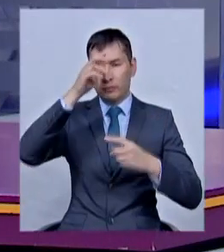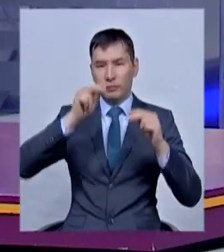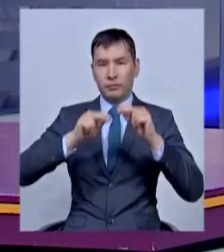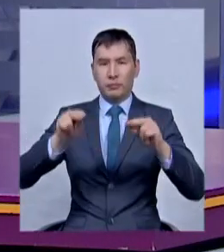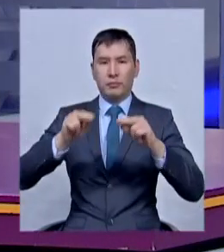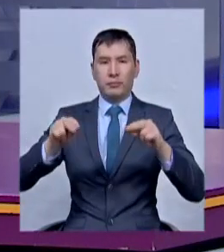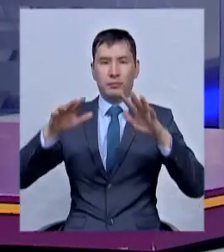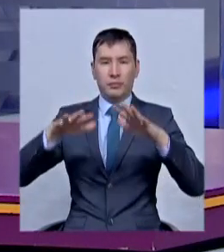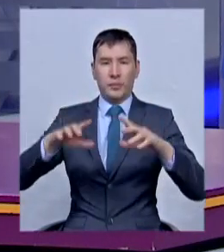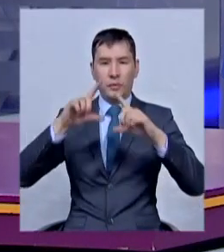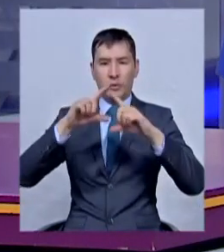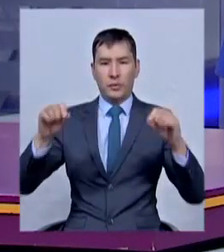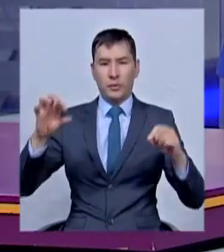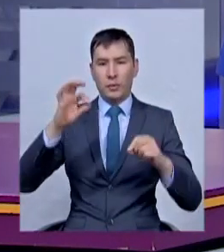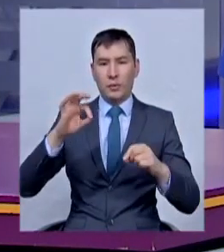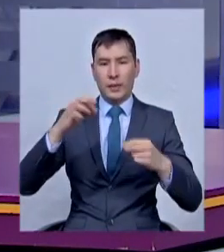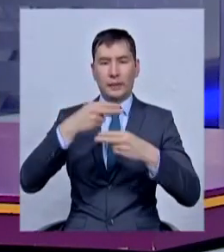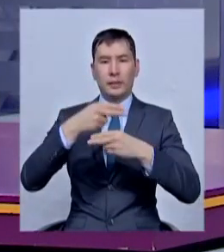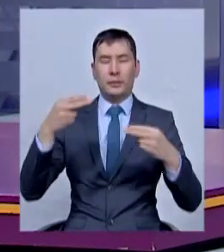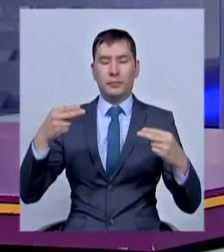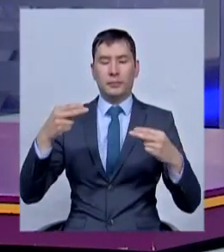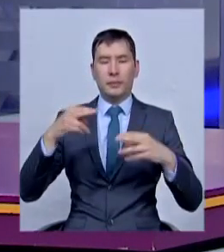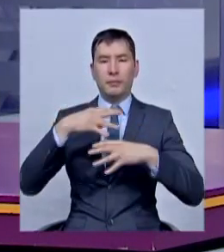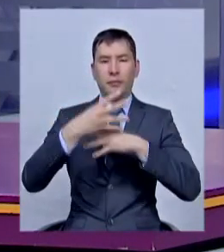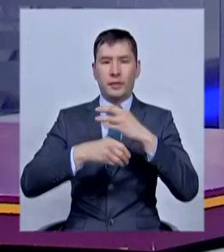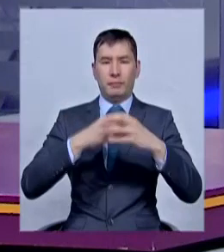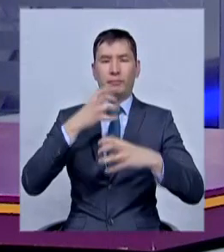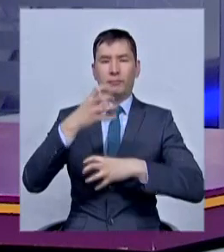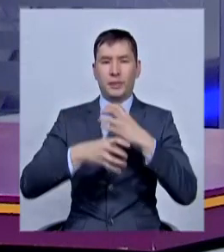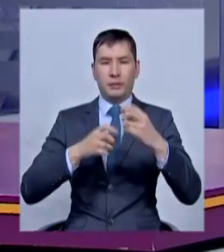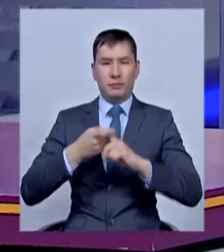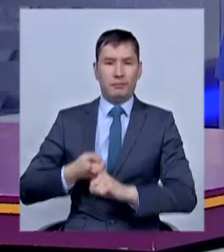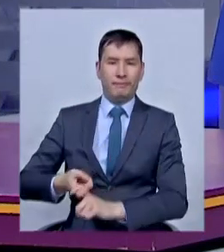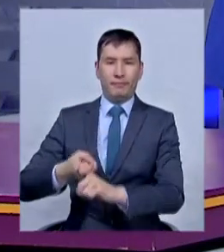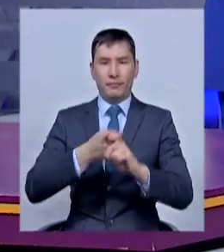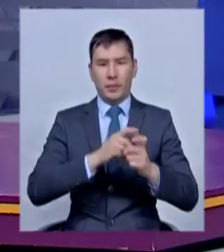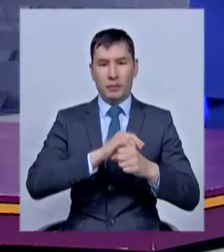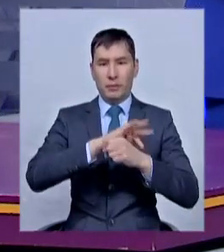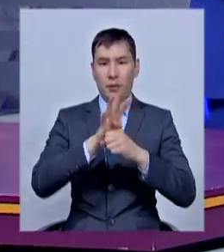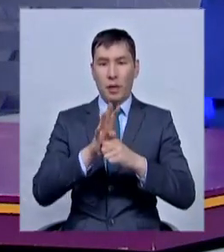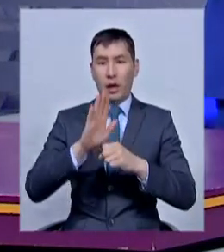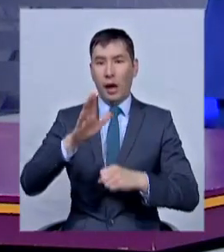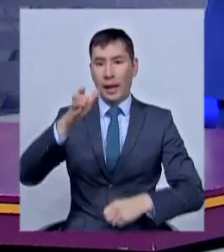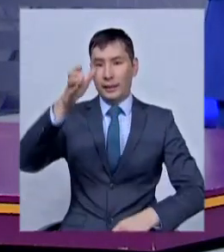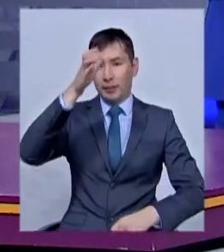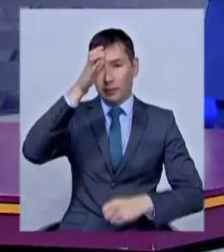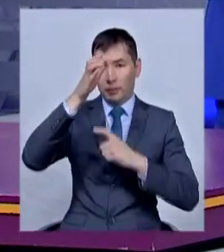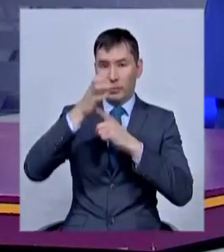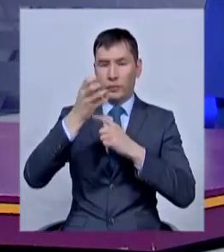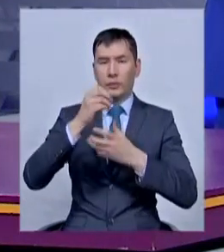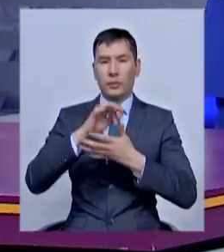қалпына келтіру қажеттігін қатап айтты. Әлемді жайлаған індет білім саласына зиянын тигізбеуі тиіс. Ол үшін мұғалімдер